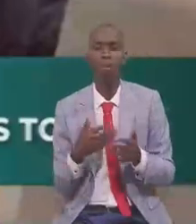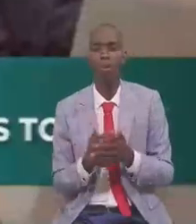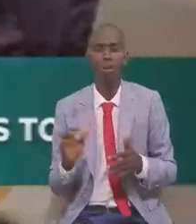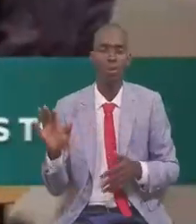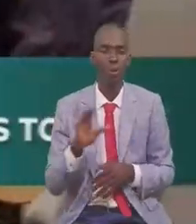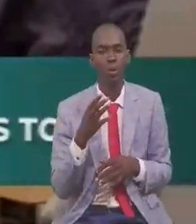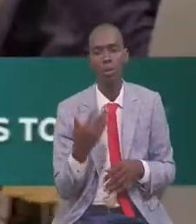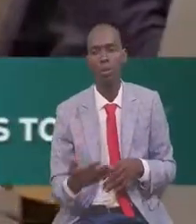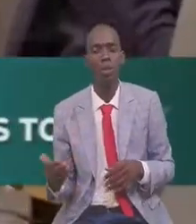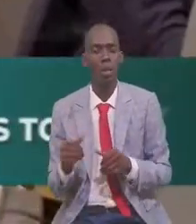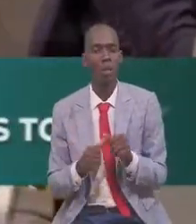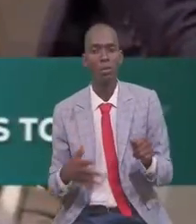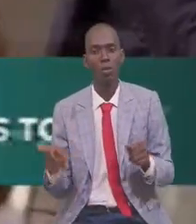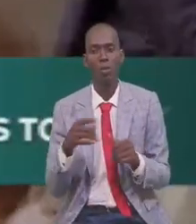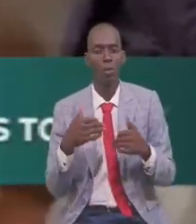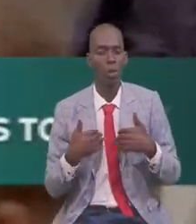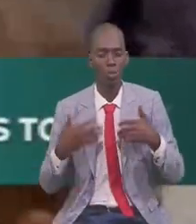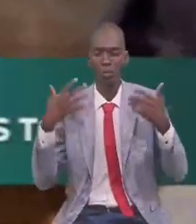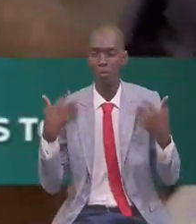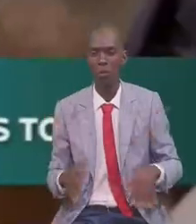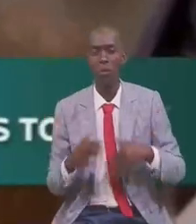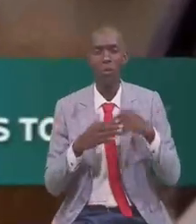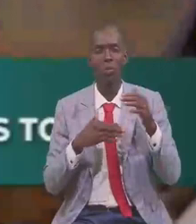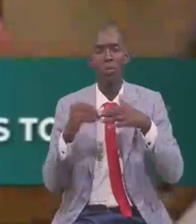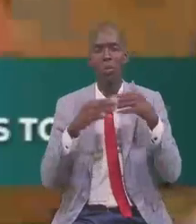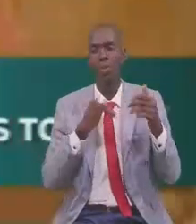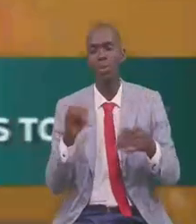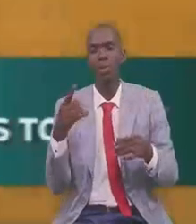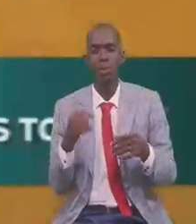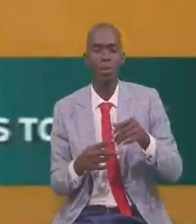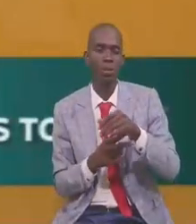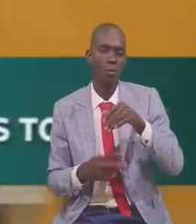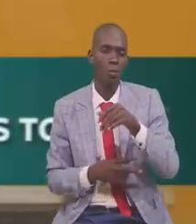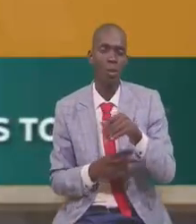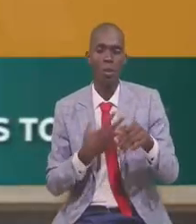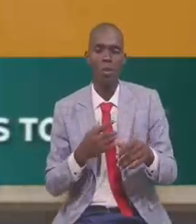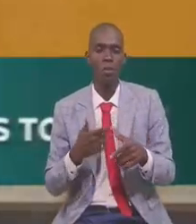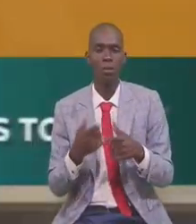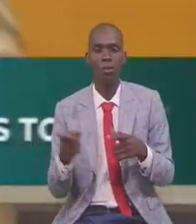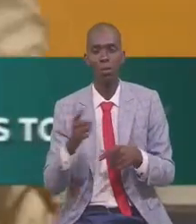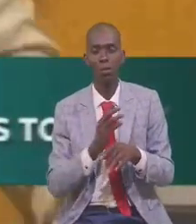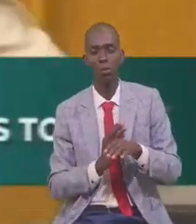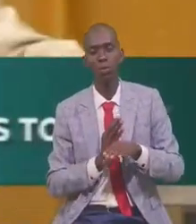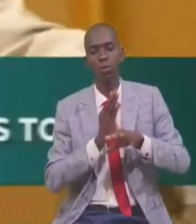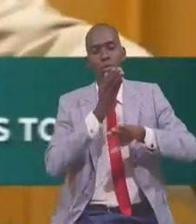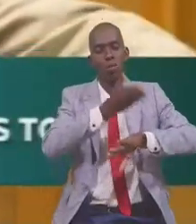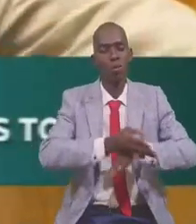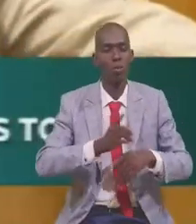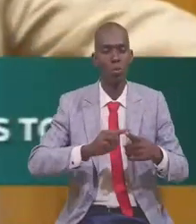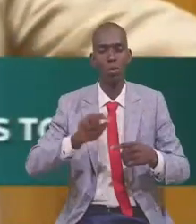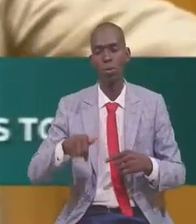avez, et vous finissez de construire le pont et vous traversez de l'autre côté du